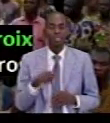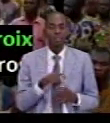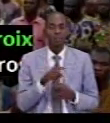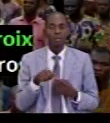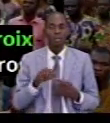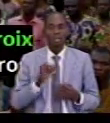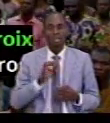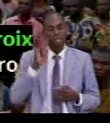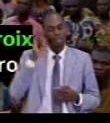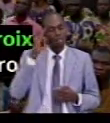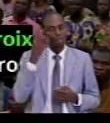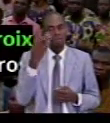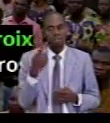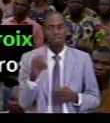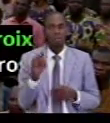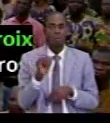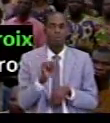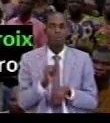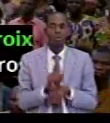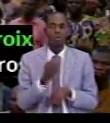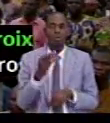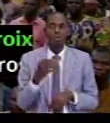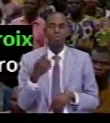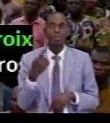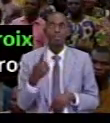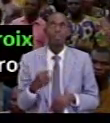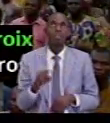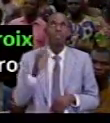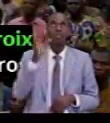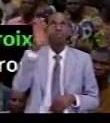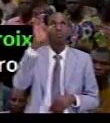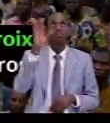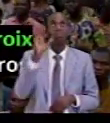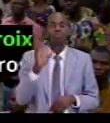Quand je pense à l'œuvre de la croix,